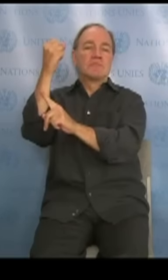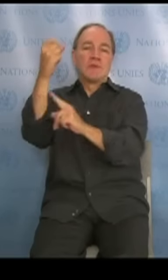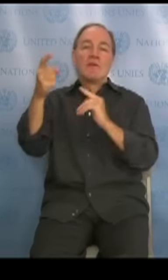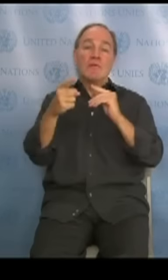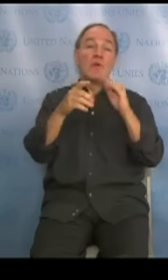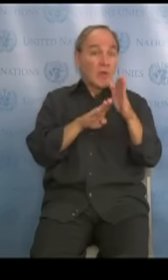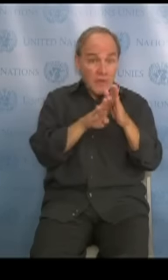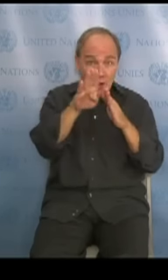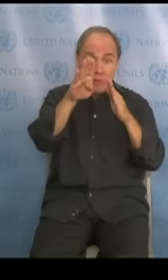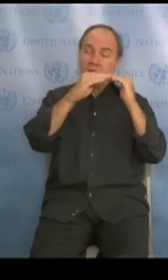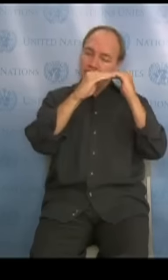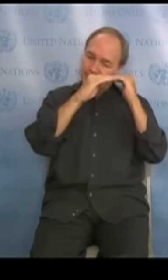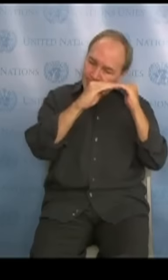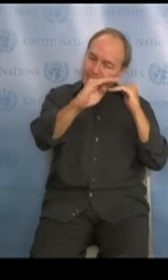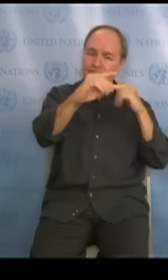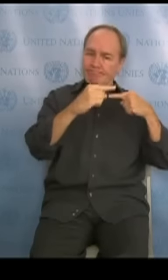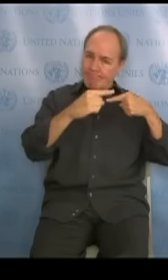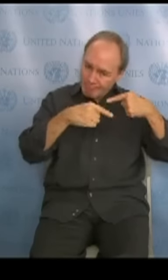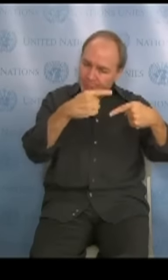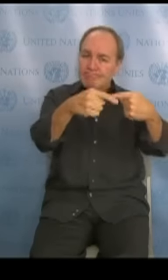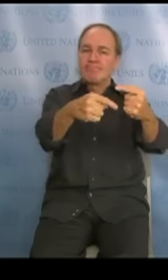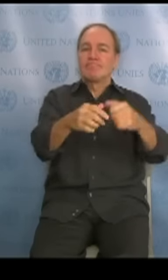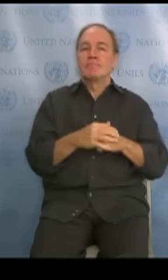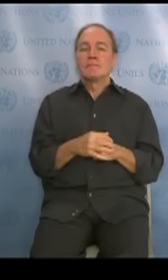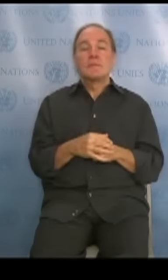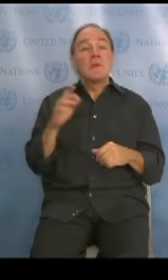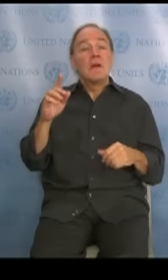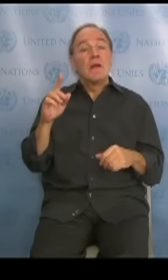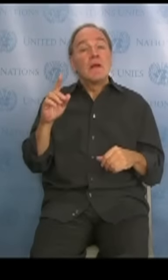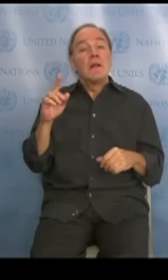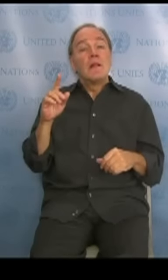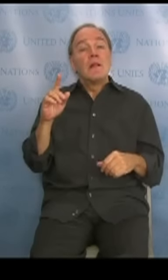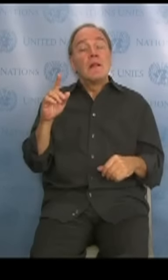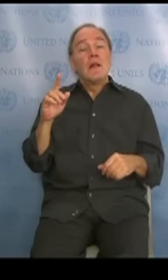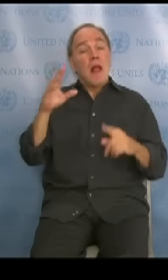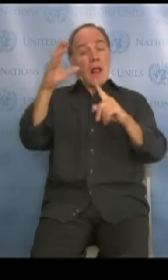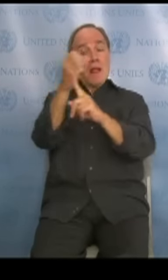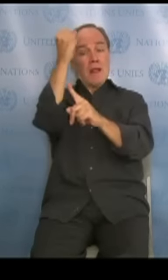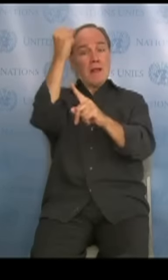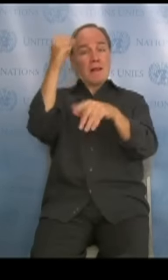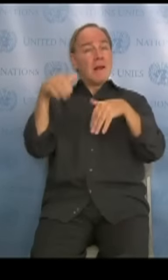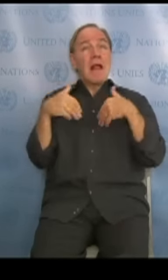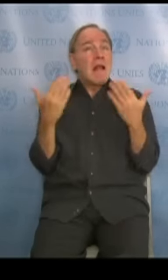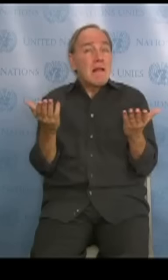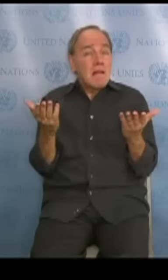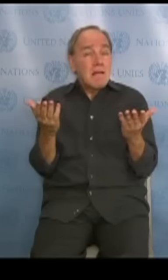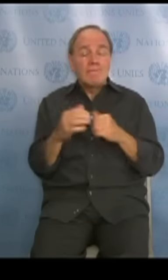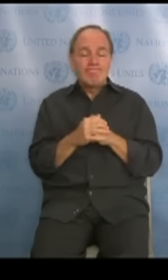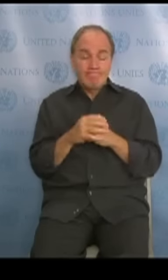Le premier facteur de succès pour la réalisation de ces nouveaux objectifs et